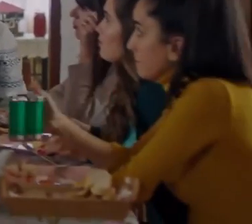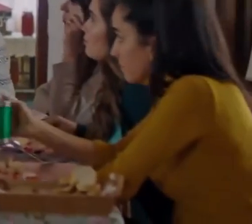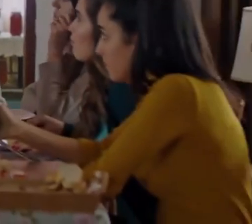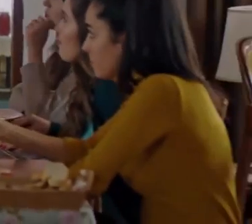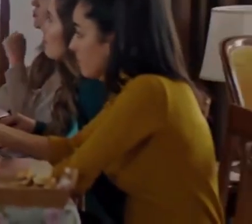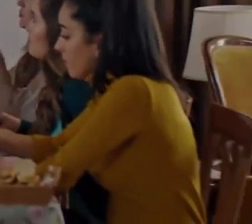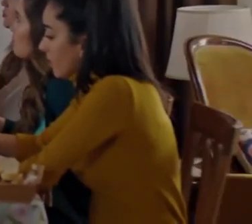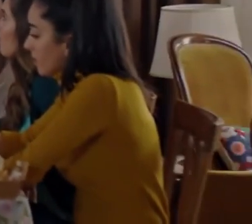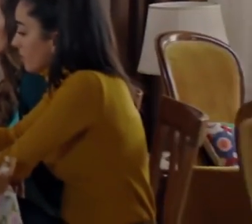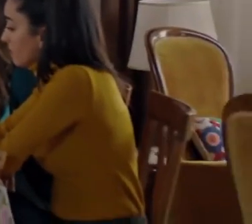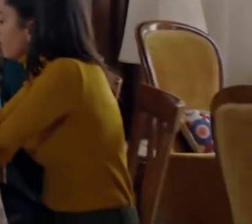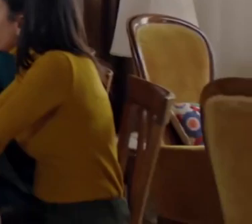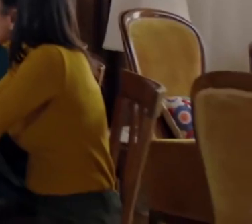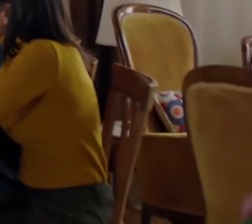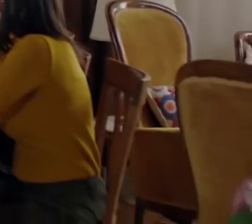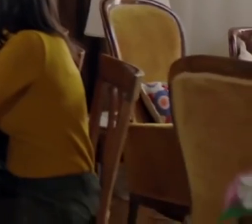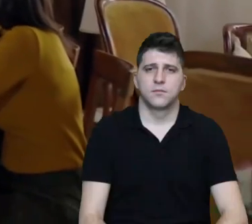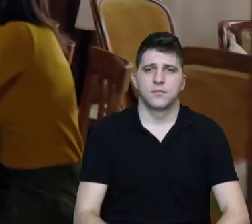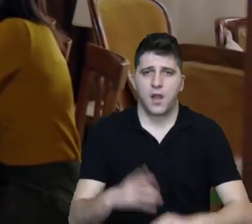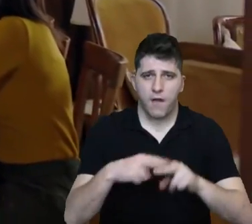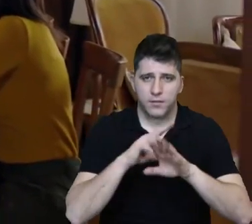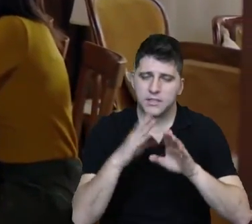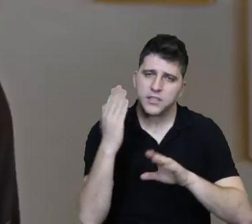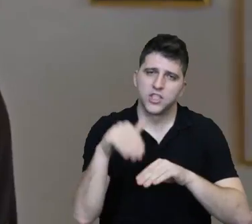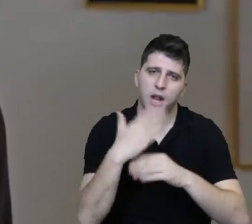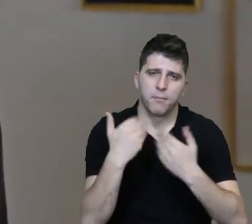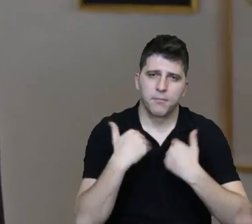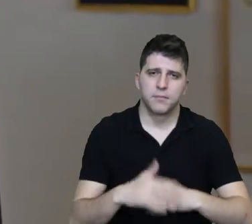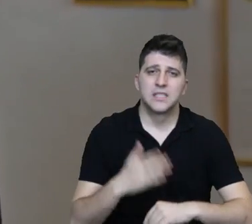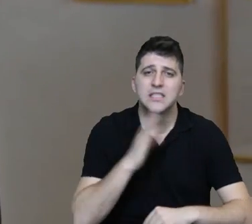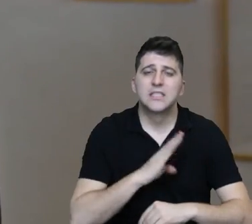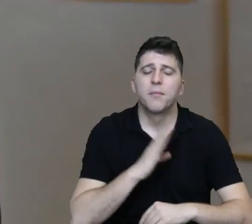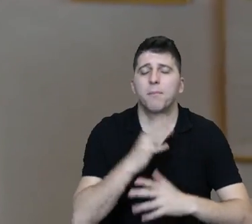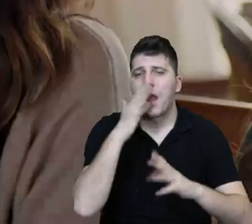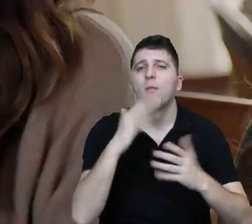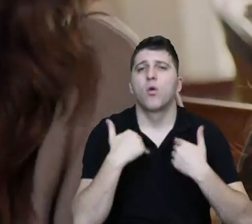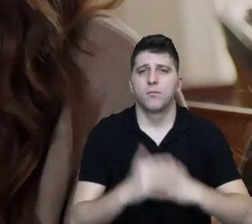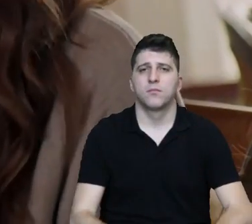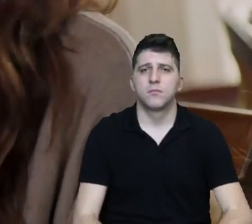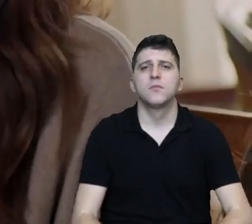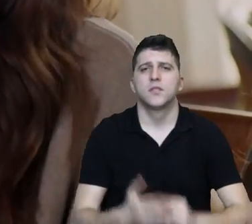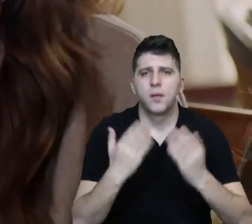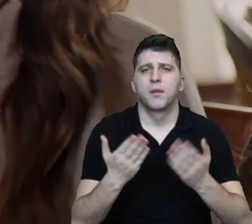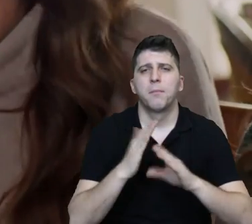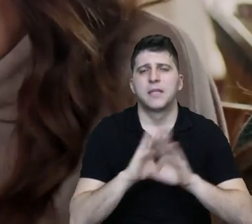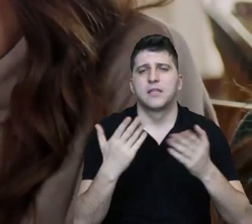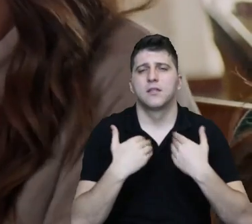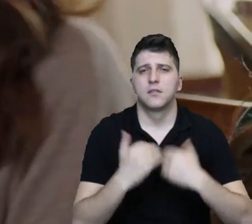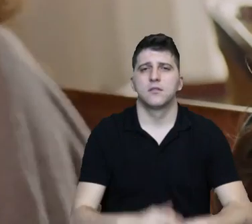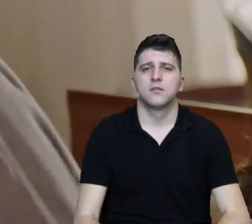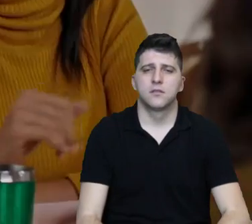eden Nalan'a bakarak durakladı. Hadi kahvaltını bitirdin, sen çıkalım. Sabredecek halim kalmadı. Ah, tabii bitti